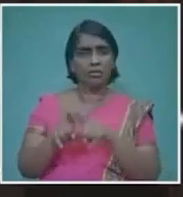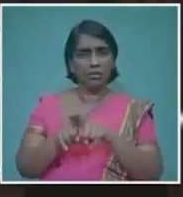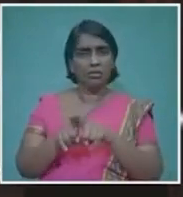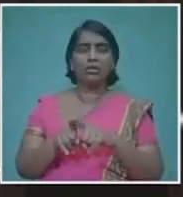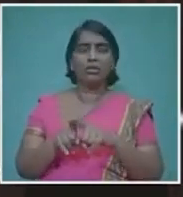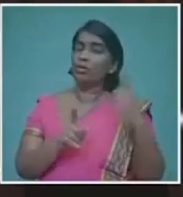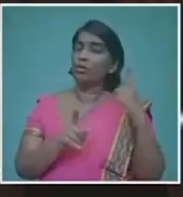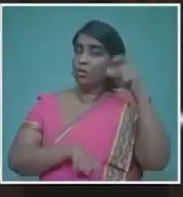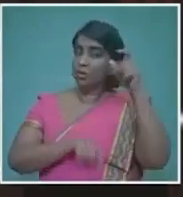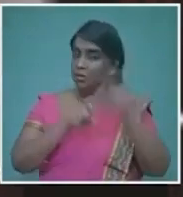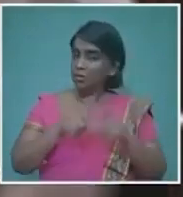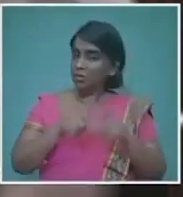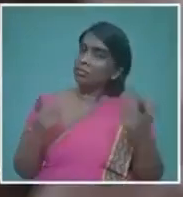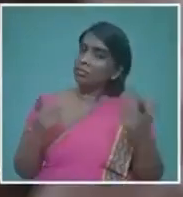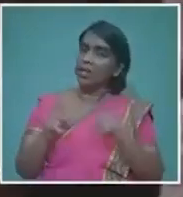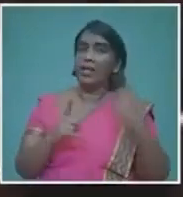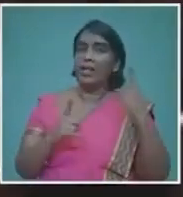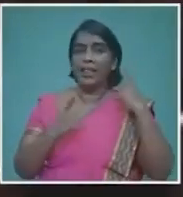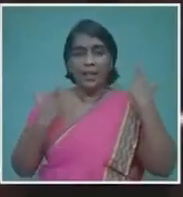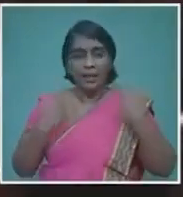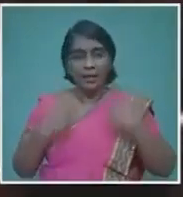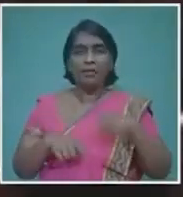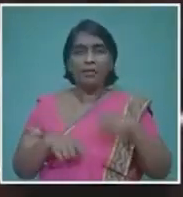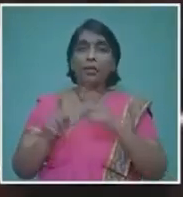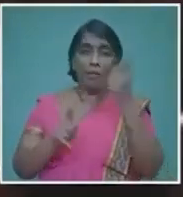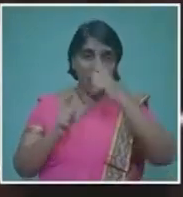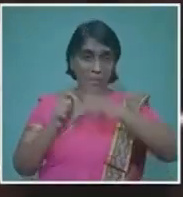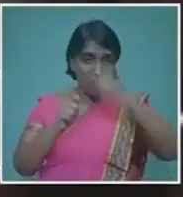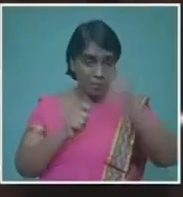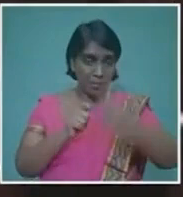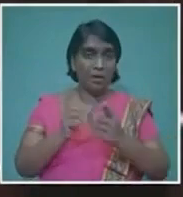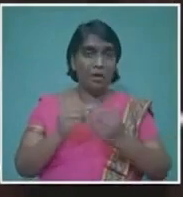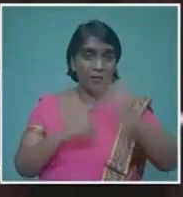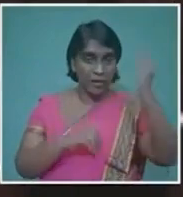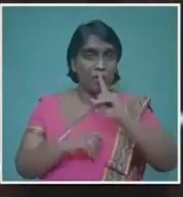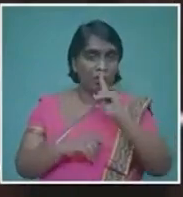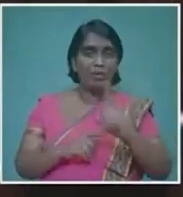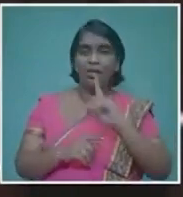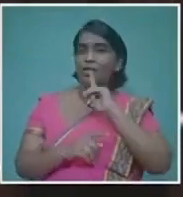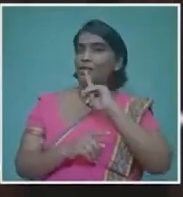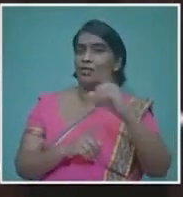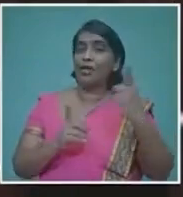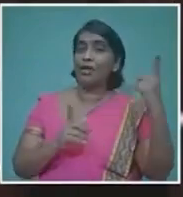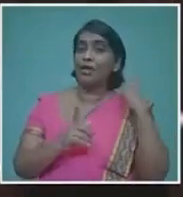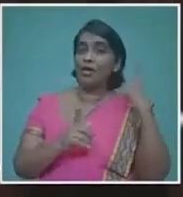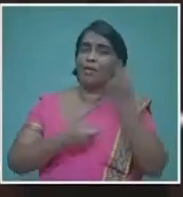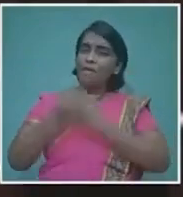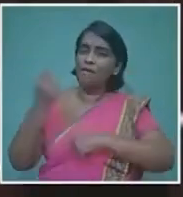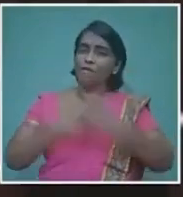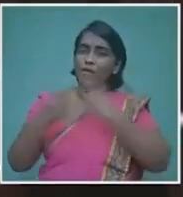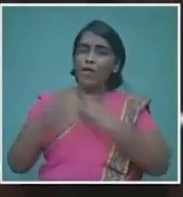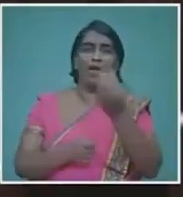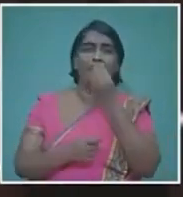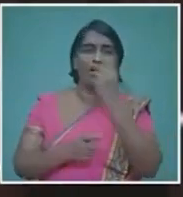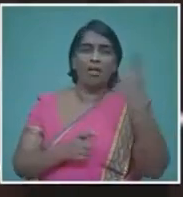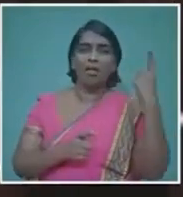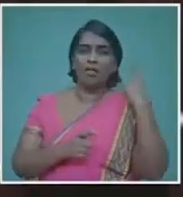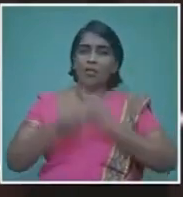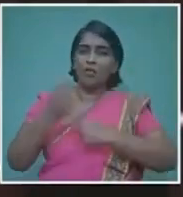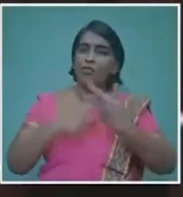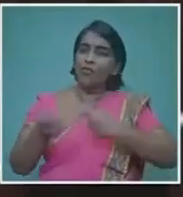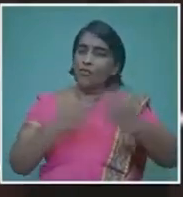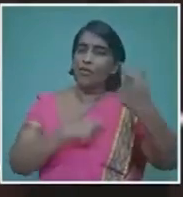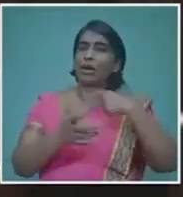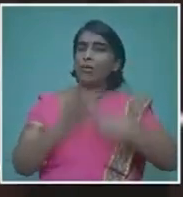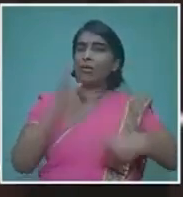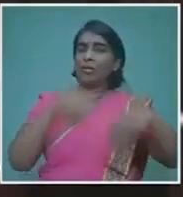යුද හමුදාවේ සොල්දාදුවන්ගේ හරි නාවික හමුදාවේ කට්ටිය හරි පඩි වෙඩි කරන්න කවුරු කිව්වද නේ? ඔක්කොම යුද හමුදා විකුණන් කන්න ඉන්නේ. යුද හමුදා විකුණලා